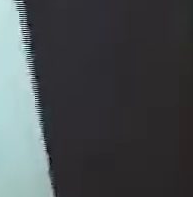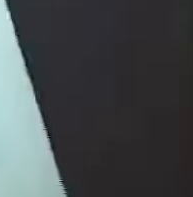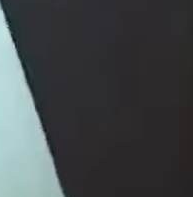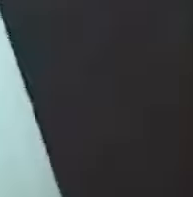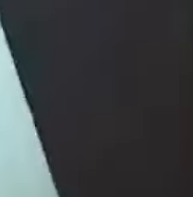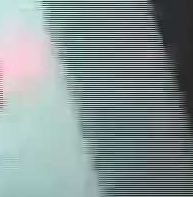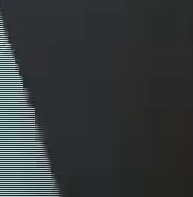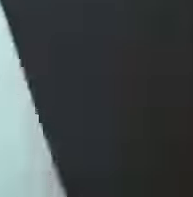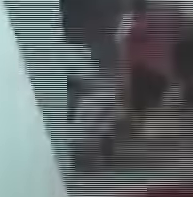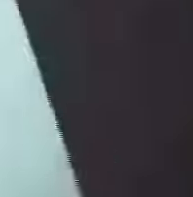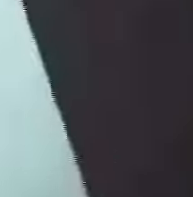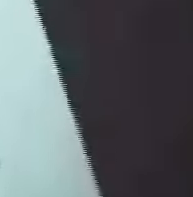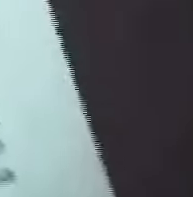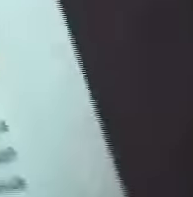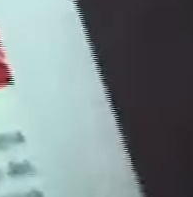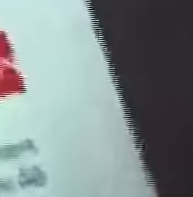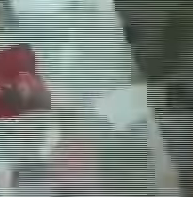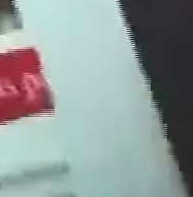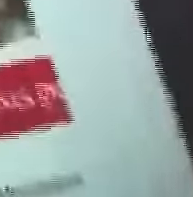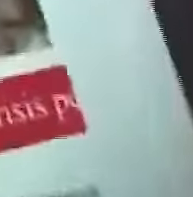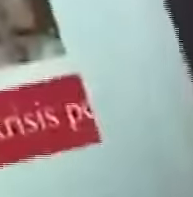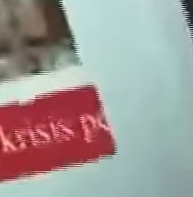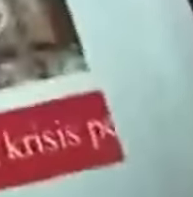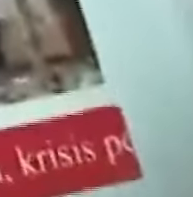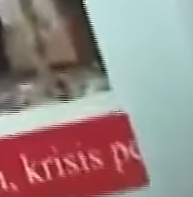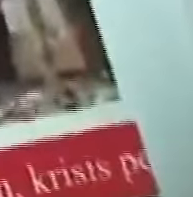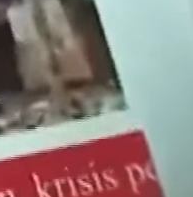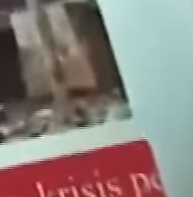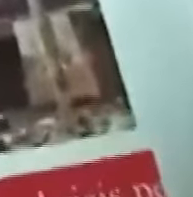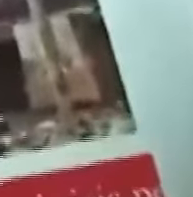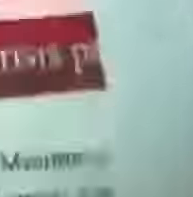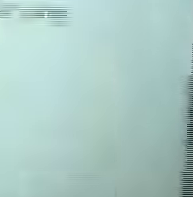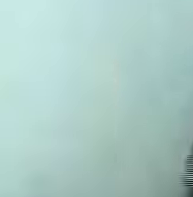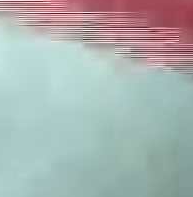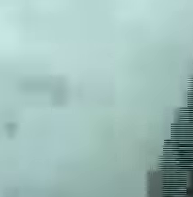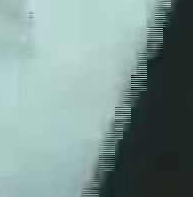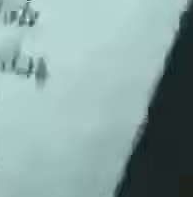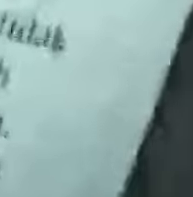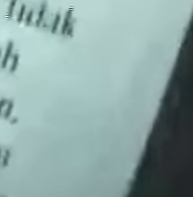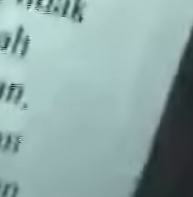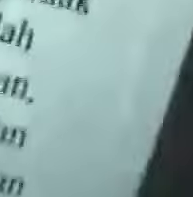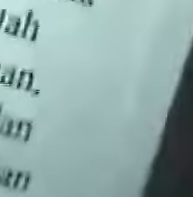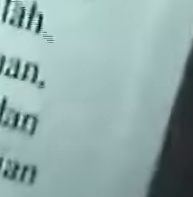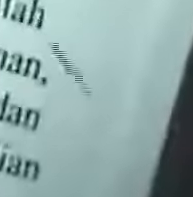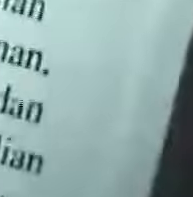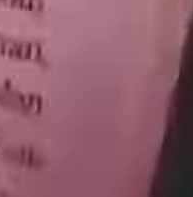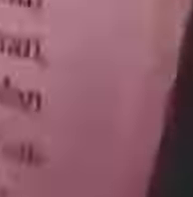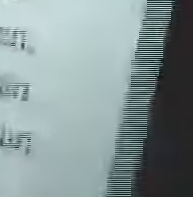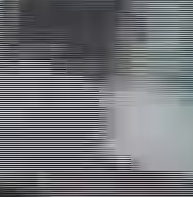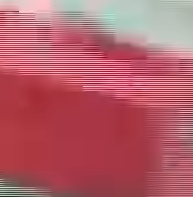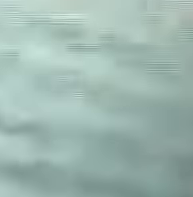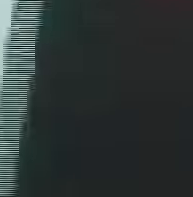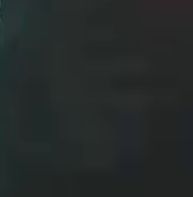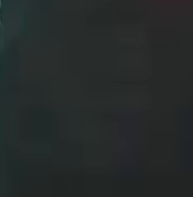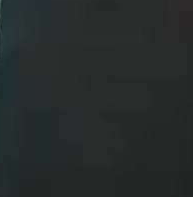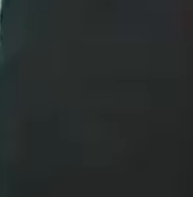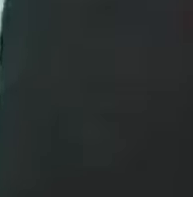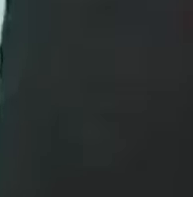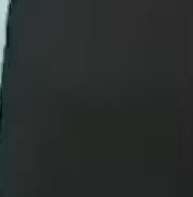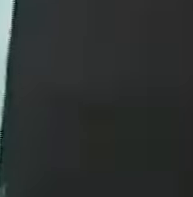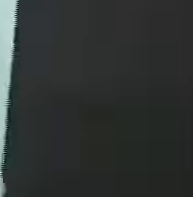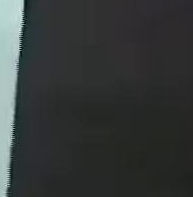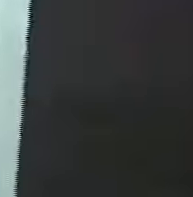Minimnya suara rakyat telah melahirkan pemimpin yang tidak mampu mengatasi masalah mendasar seperti kemiskinan, krisis pendidikan, korupsi,